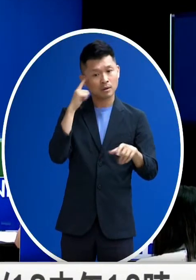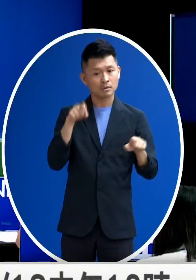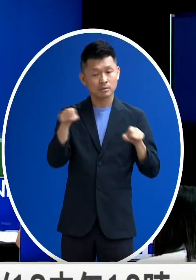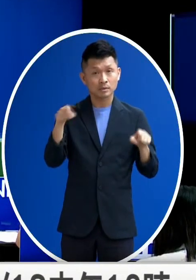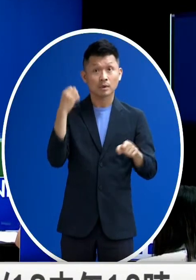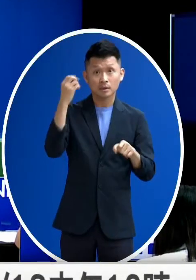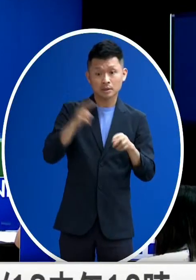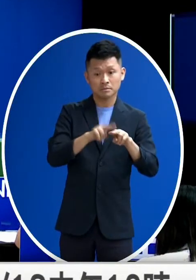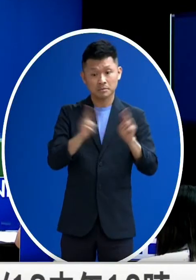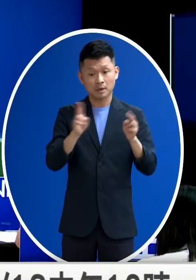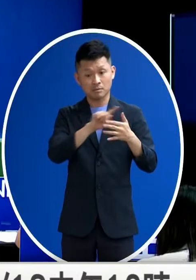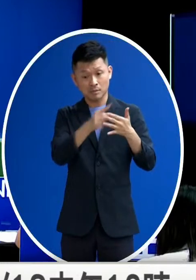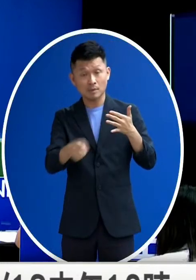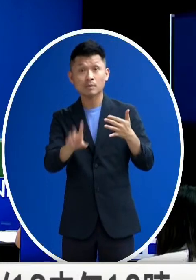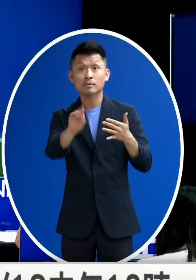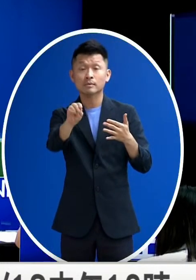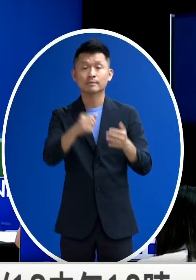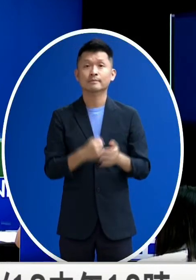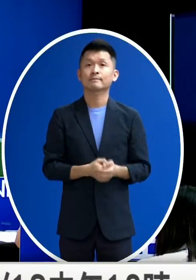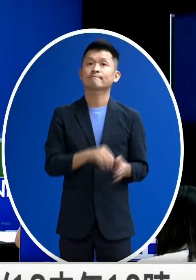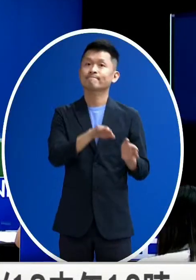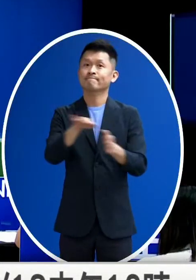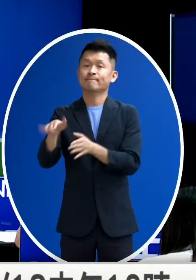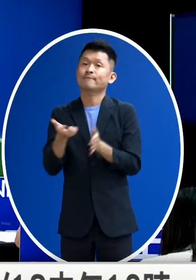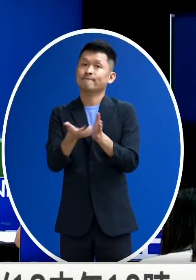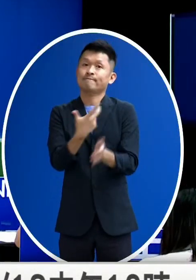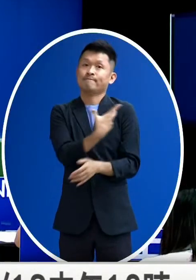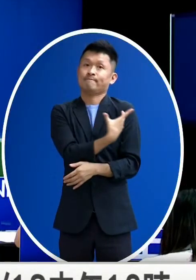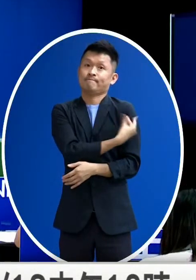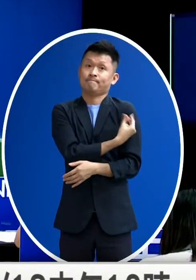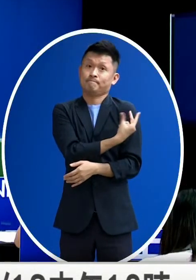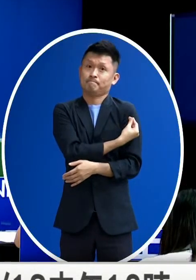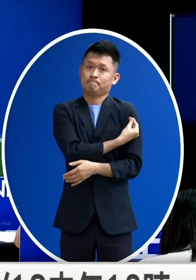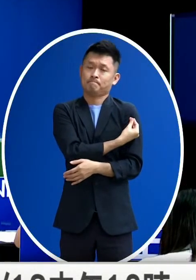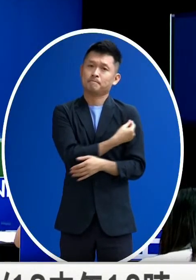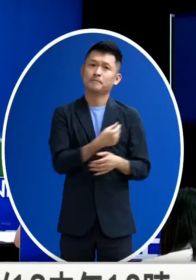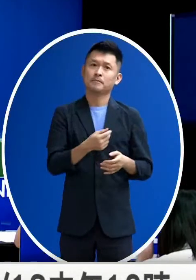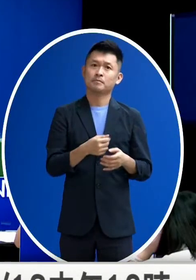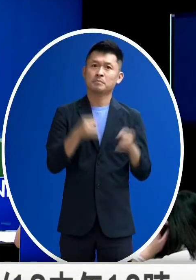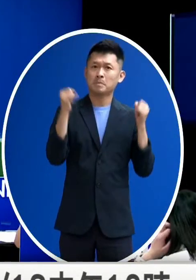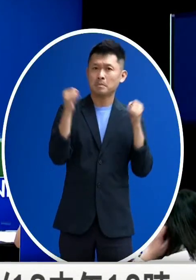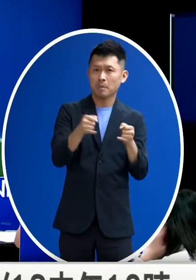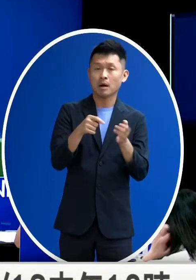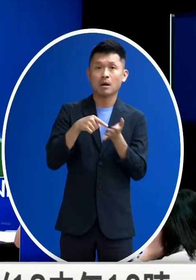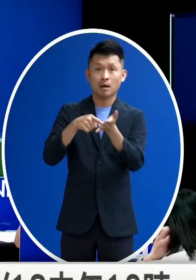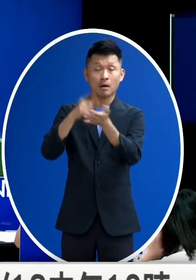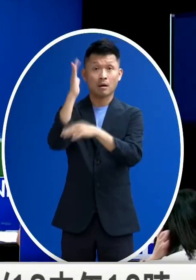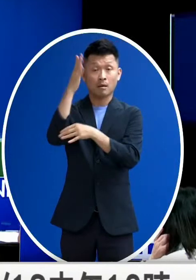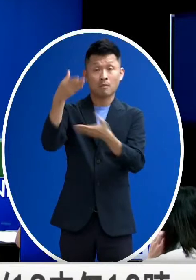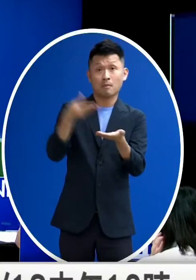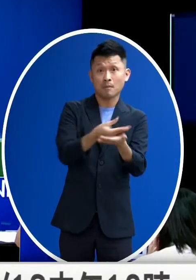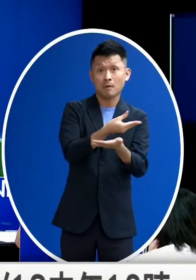后第二个问题是，这个有没有预防接种事故救济的相关人数的这个统计？